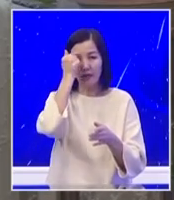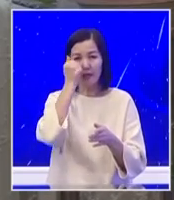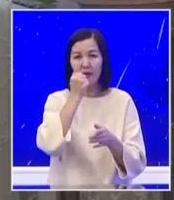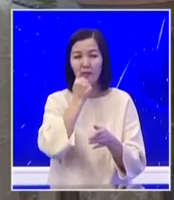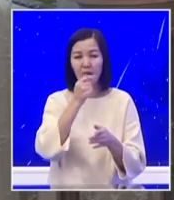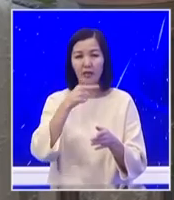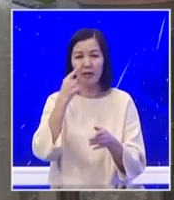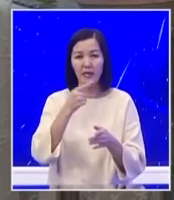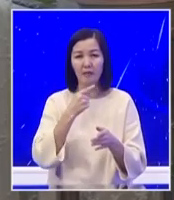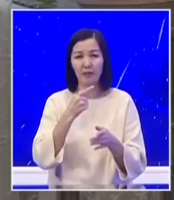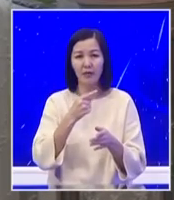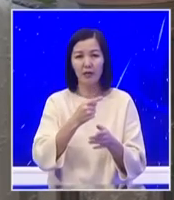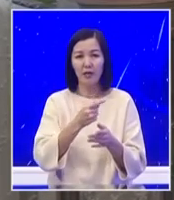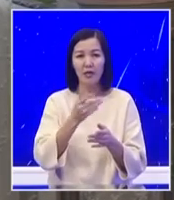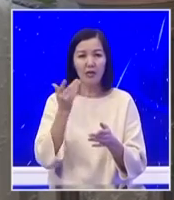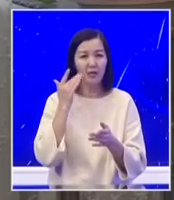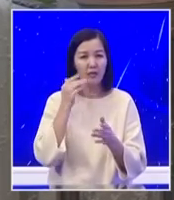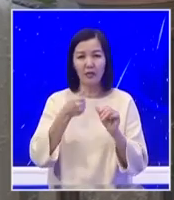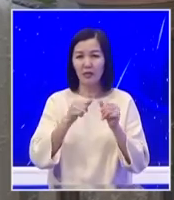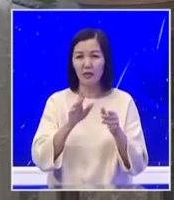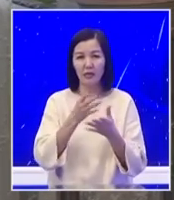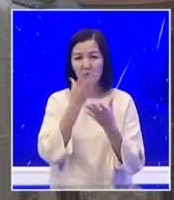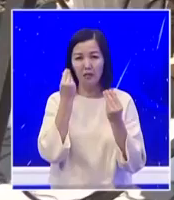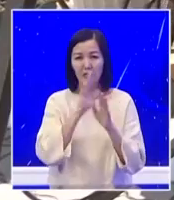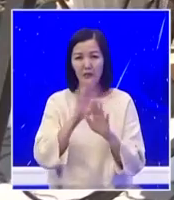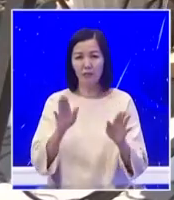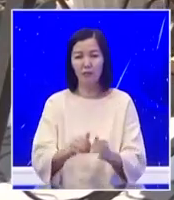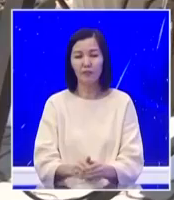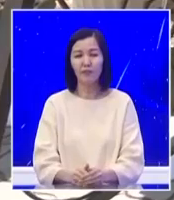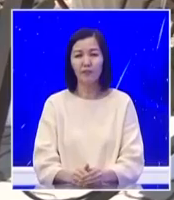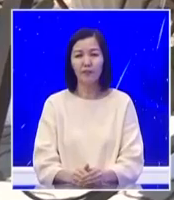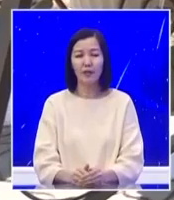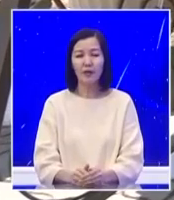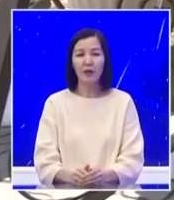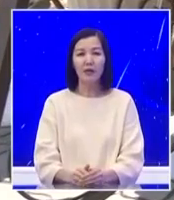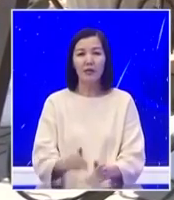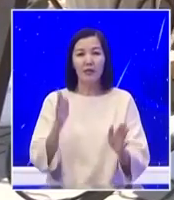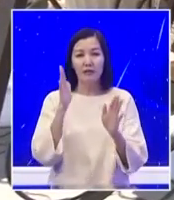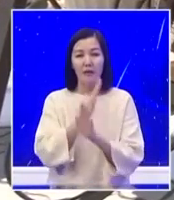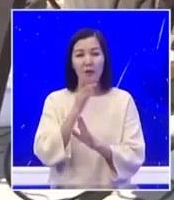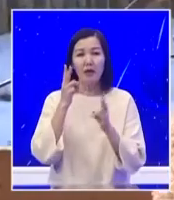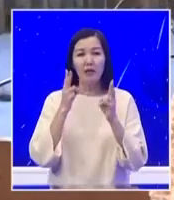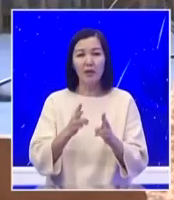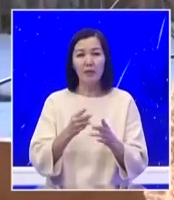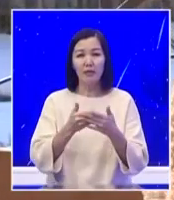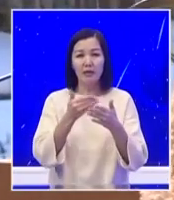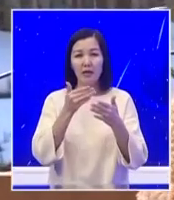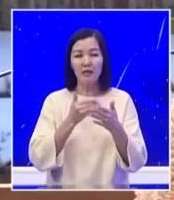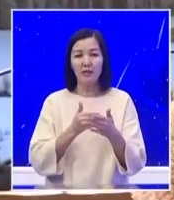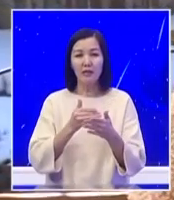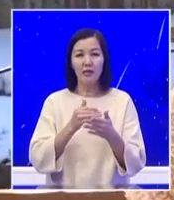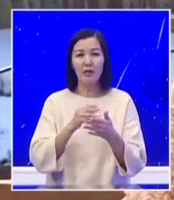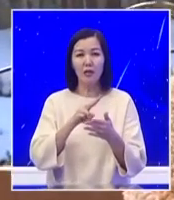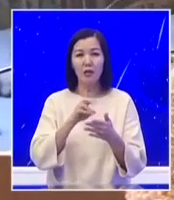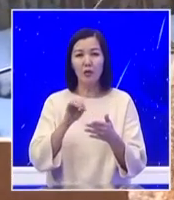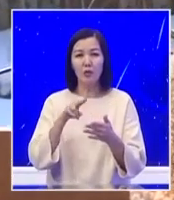ризамыз. Біз оны ешқашан ұмытпаймыз. Жаман айтпай жақсы жоқ. Су тасқыны алдында Людмила Зайцева